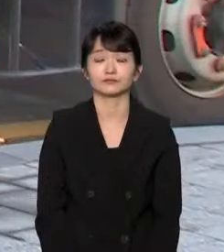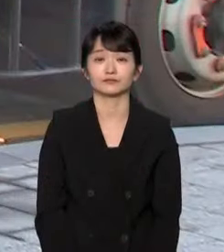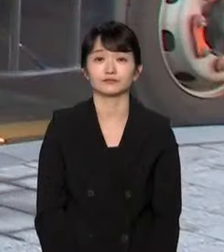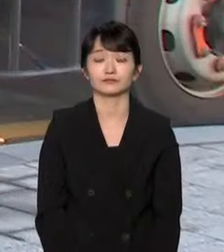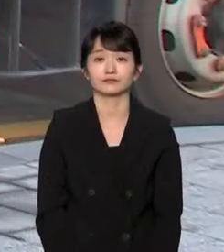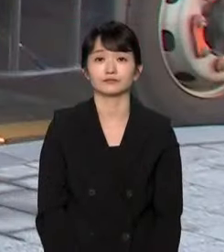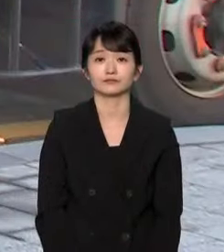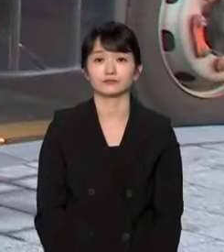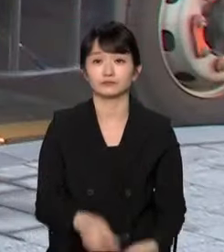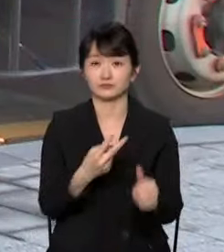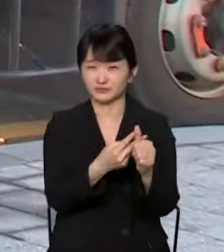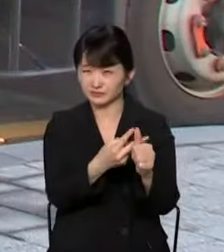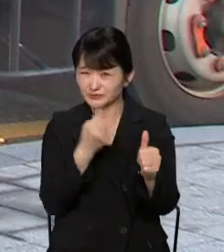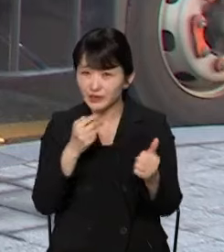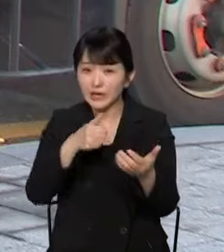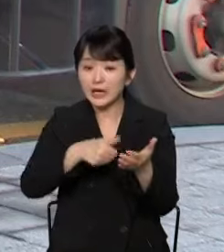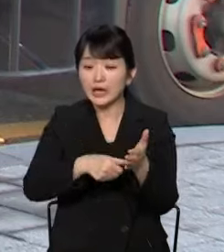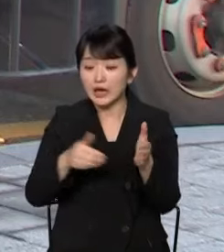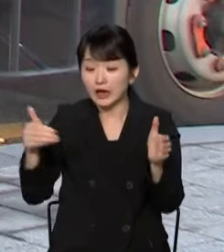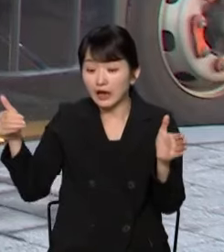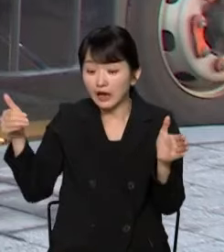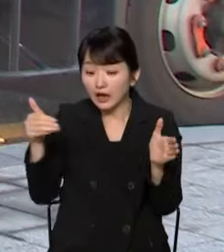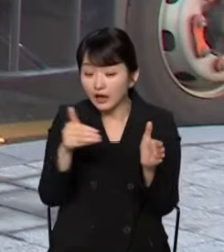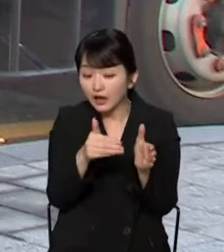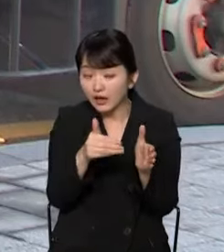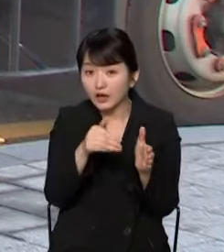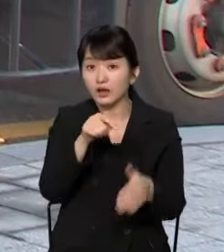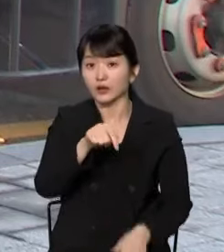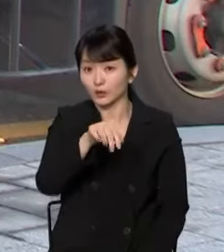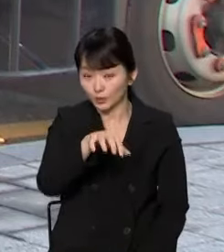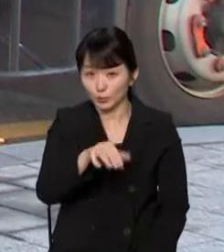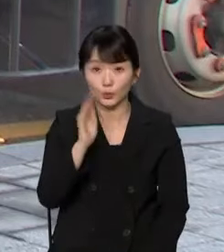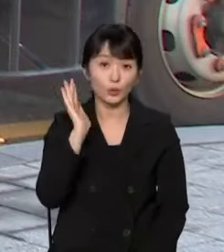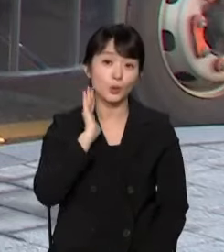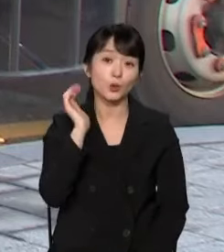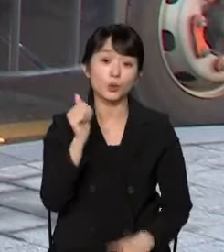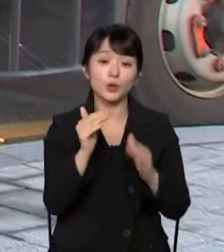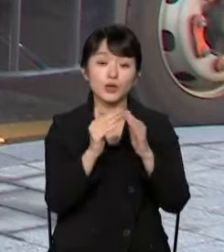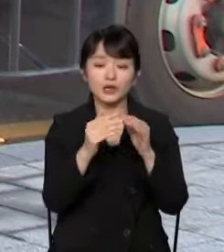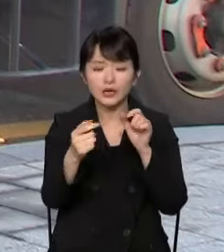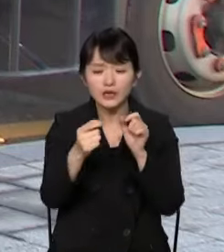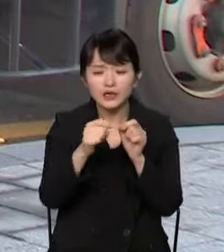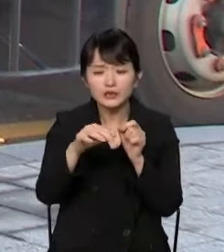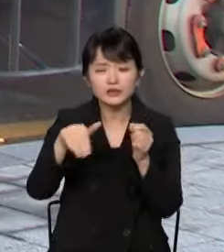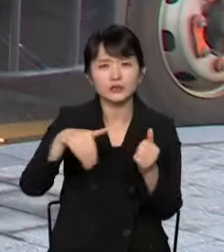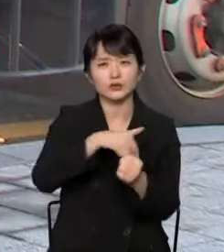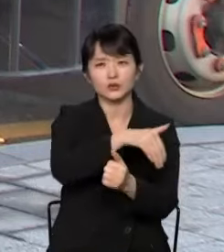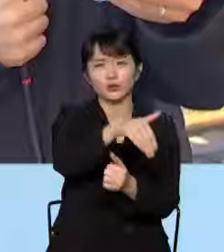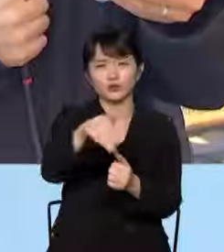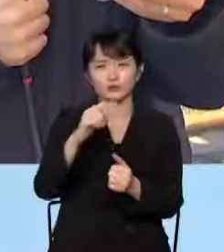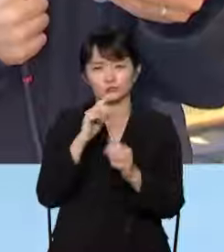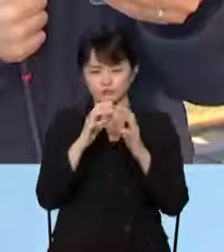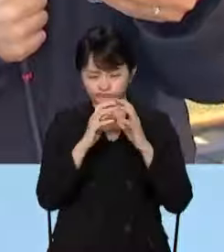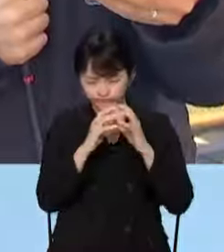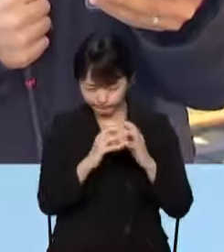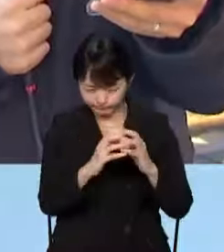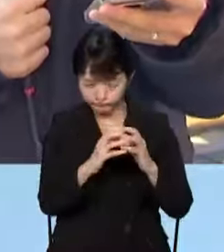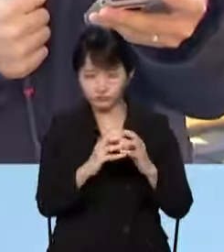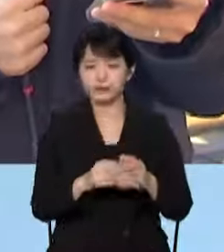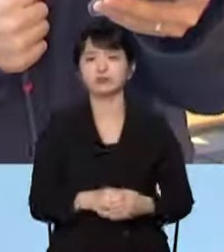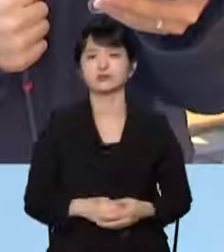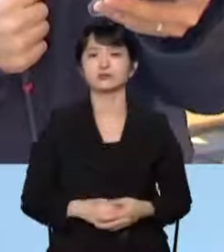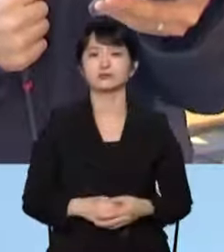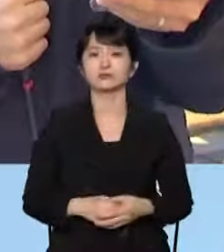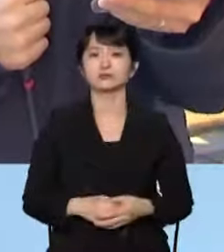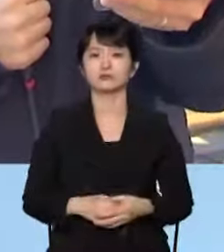네, 탄핵안 표결 시간이 가까워지면서 이곳 대통령 관저 인근의 분위기도 점점 삼엄해지고 있습니다.